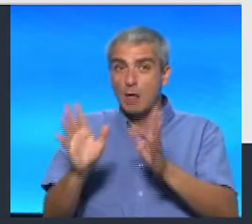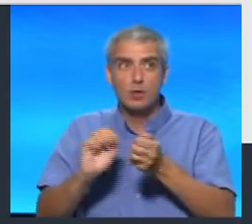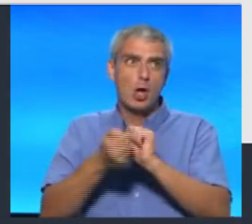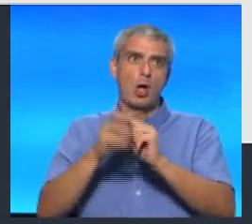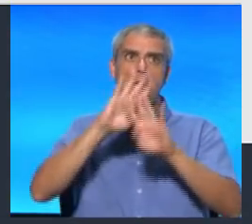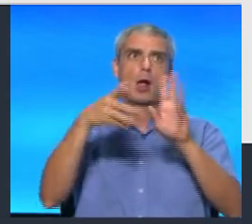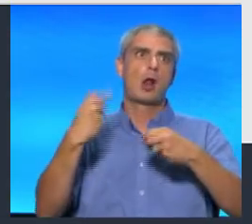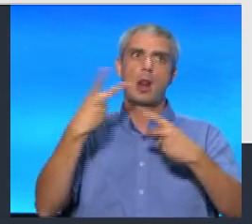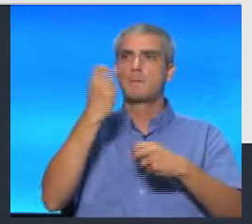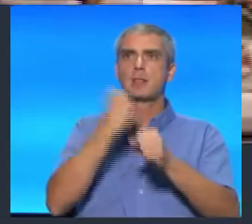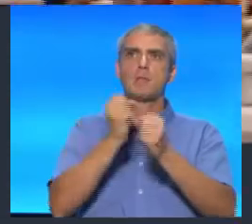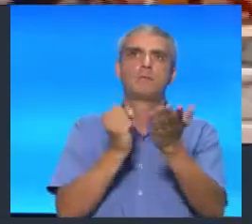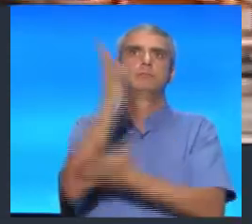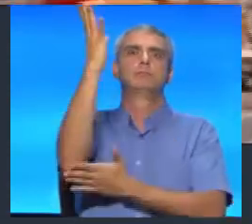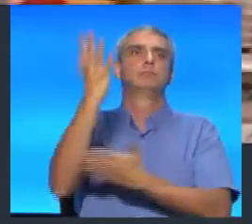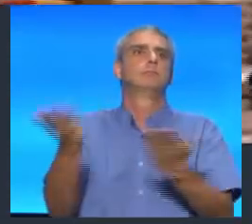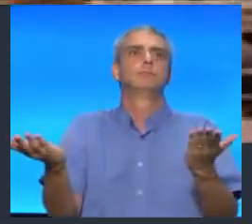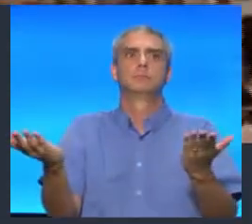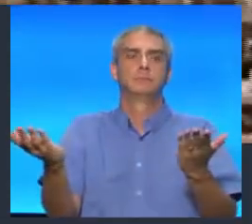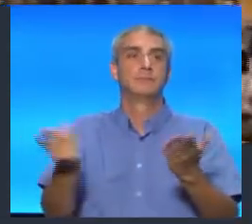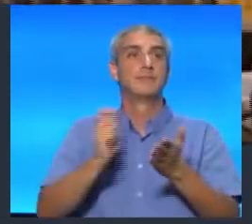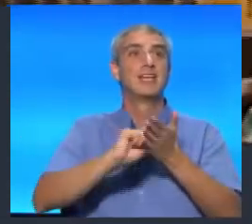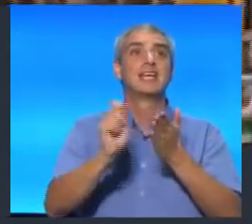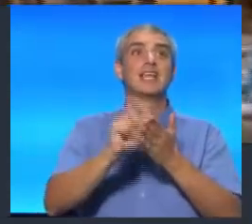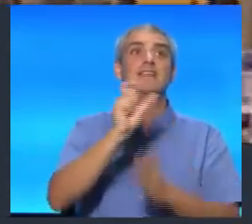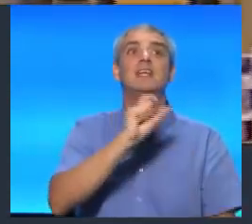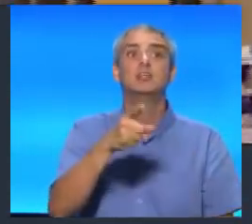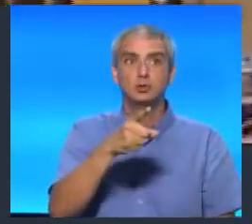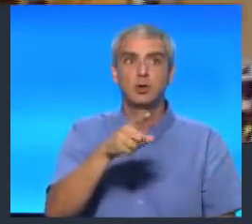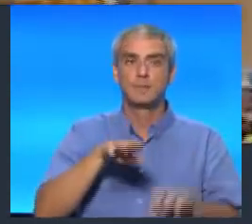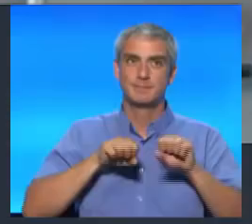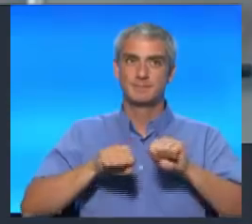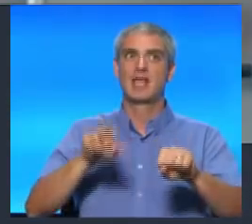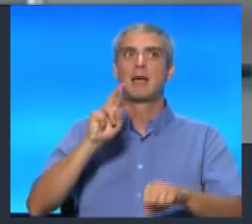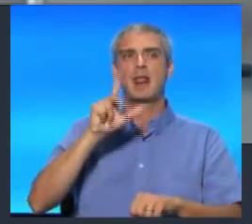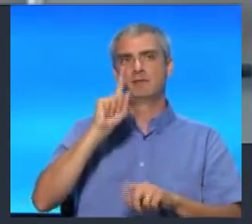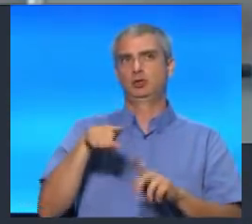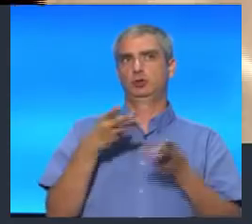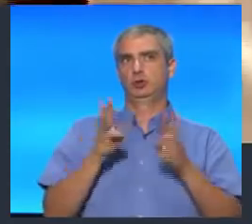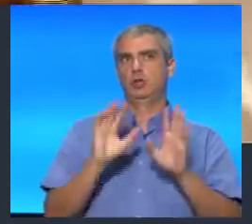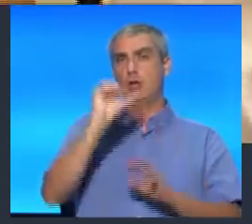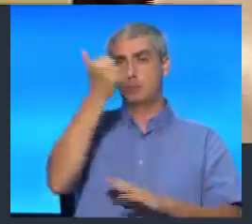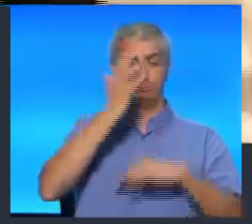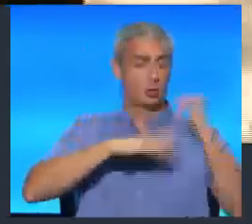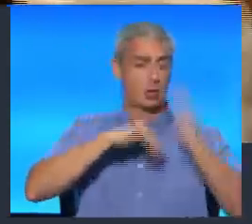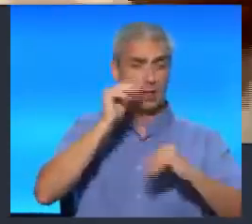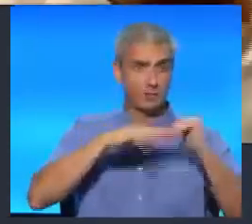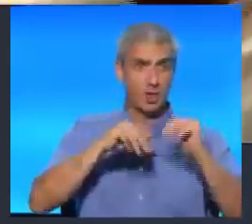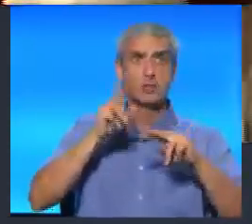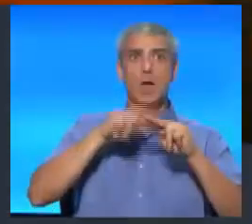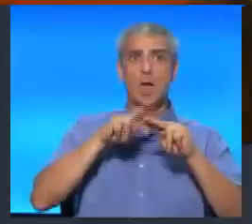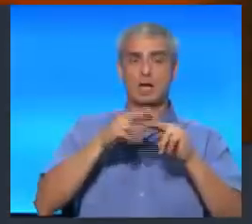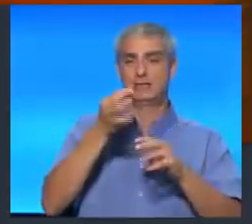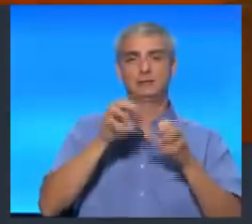את ה-200 עובדים החוצה. על פי כתבי האישום, לרשת רמי לוי יש שיטה. קודם כל בונים, אחר כך פותחים את